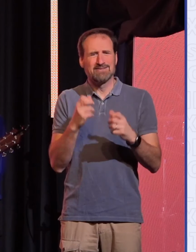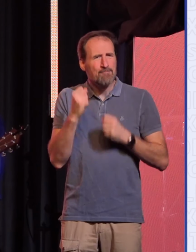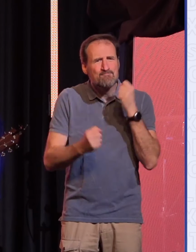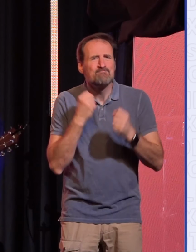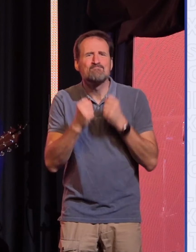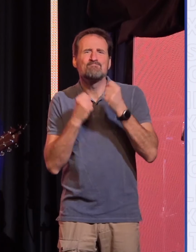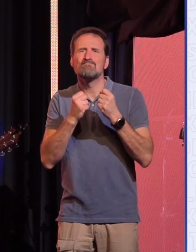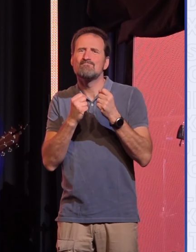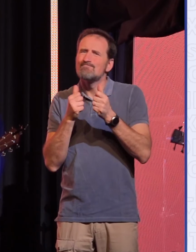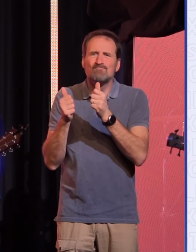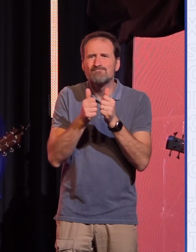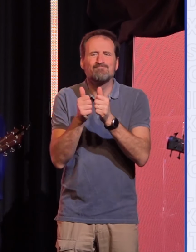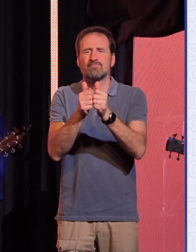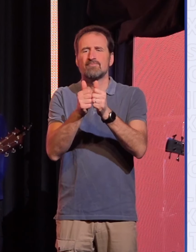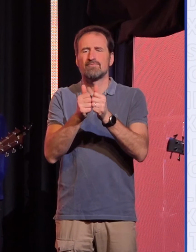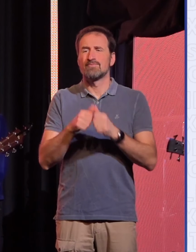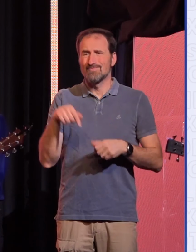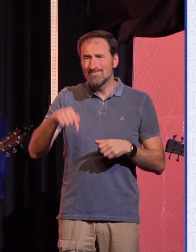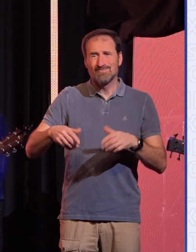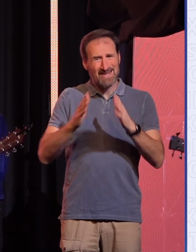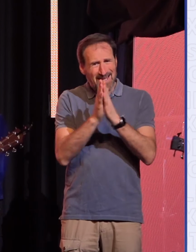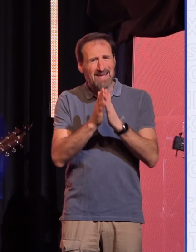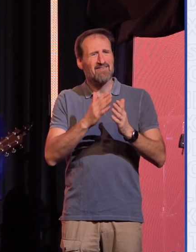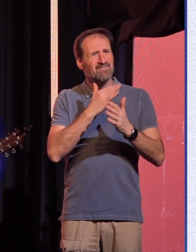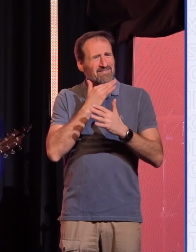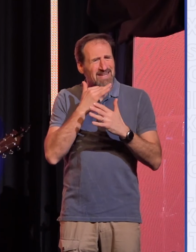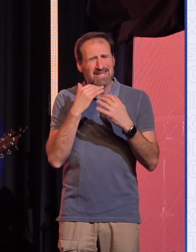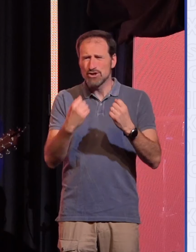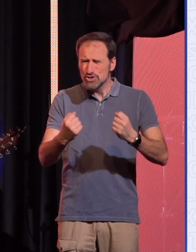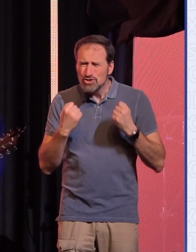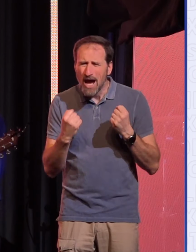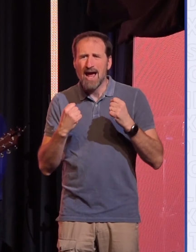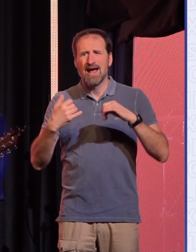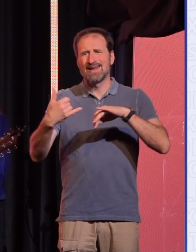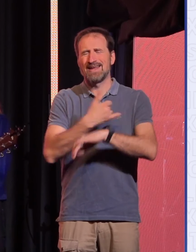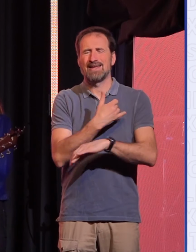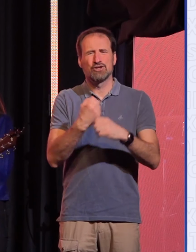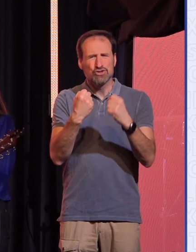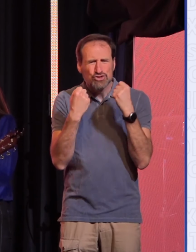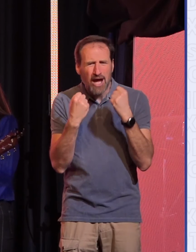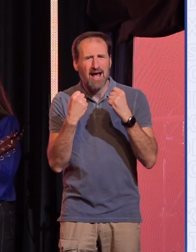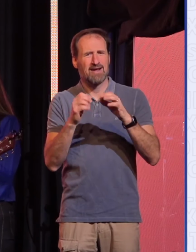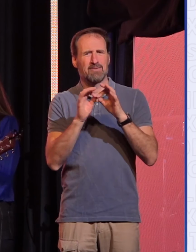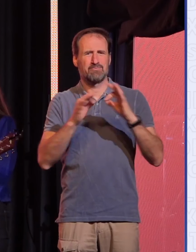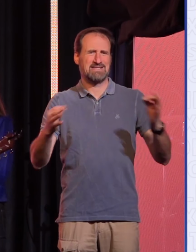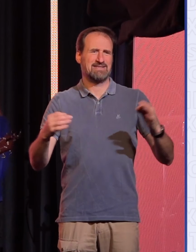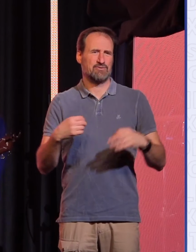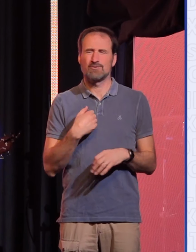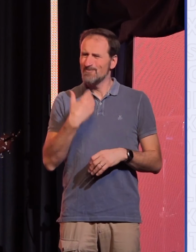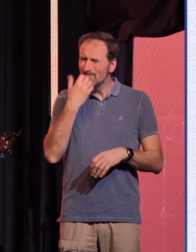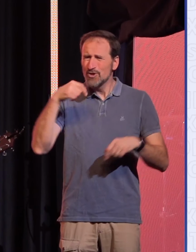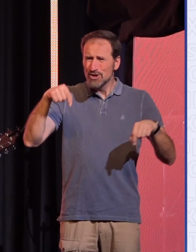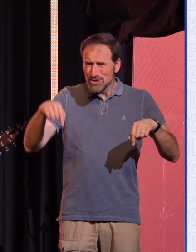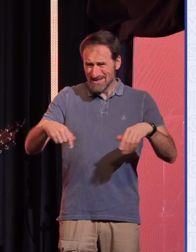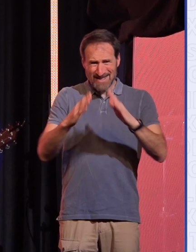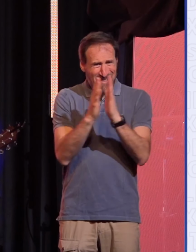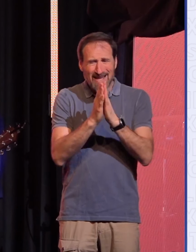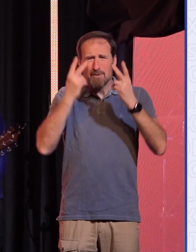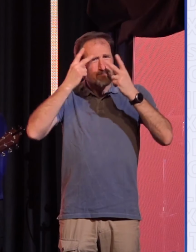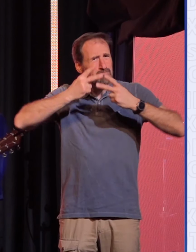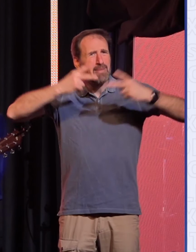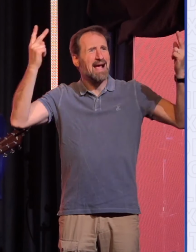und Beziehungen hier wirklich in dieser Kirche entstehen. Und dass diese Kirche bekannt sein wird für Ehen und Familien, die nach dem